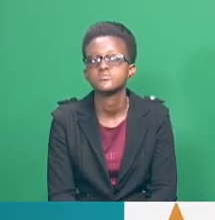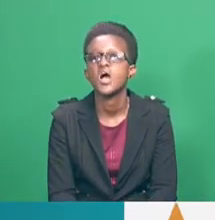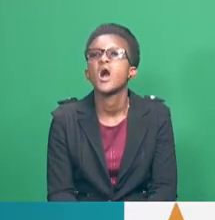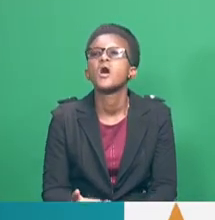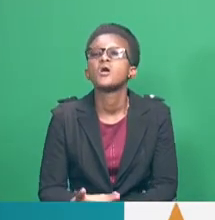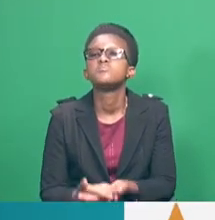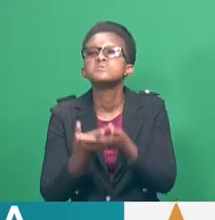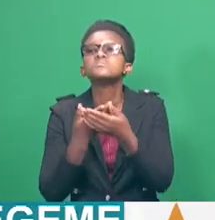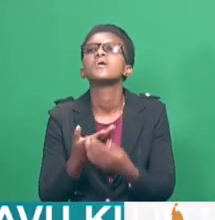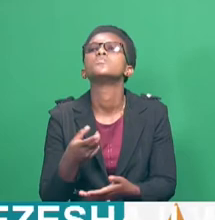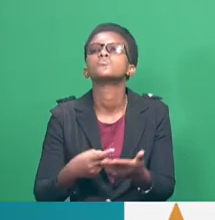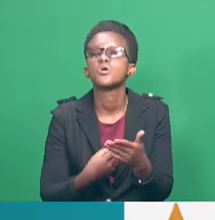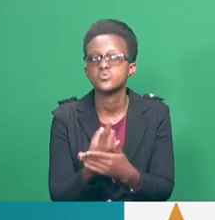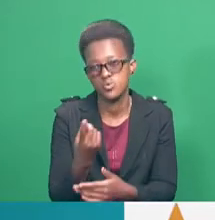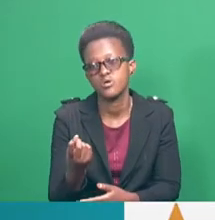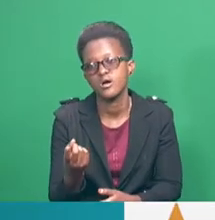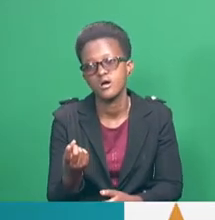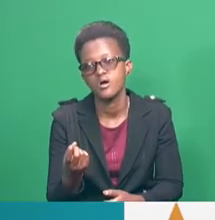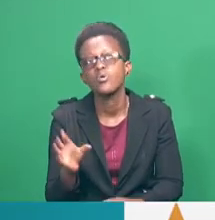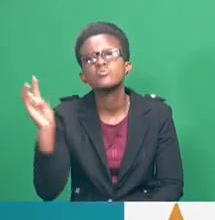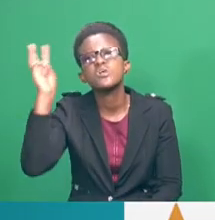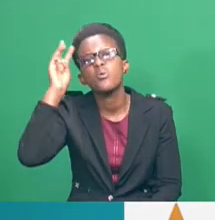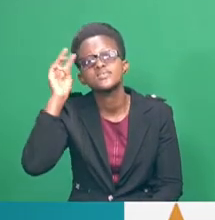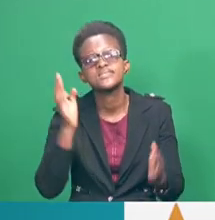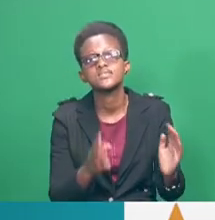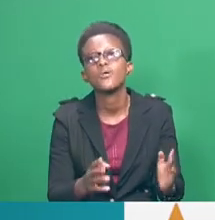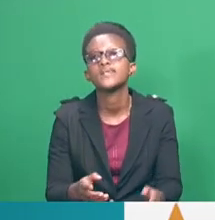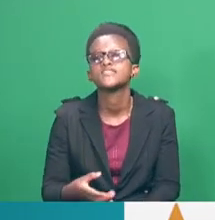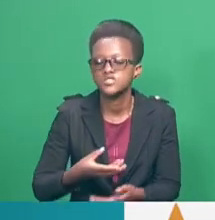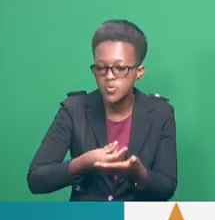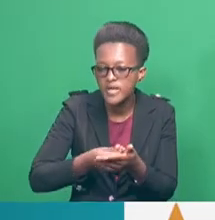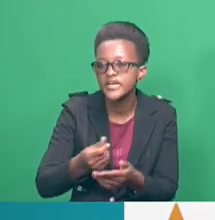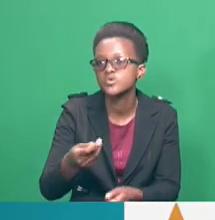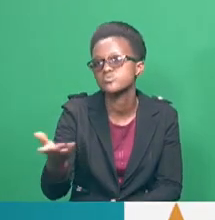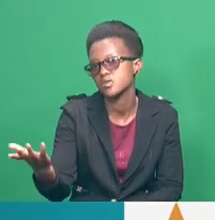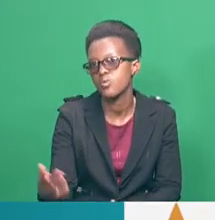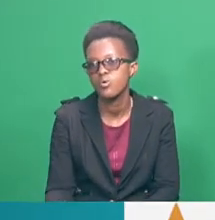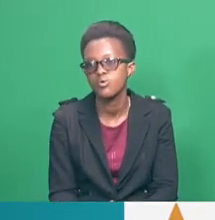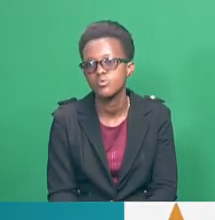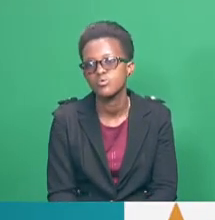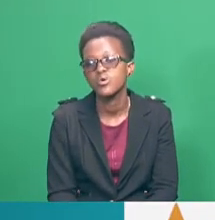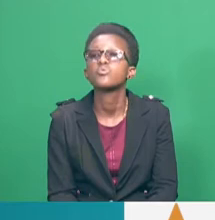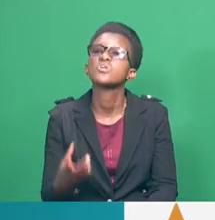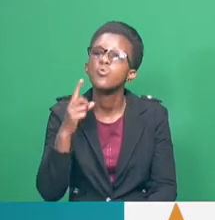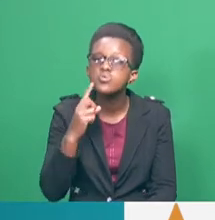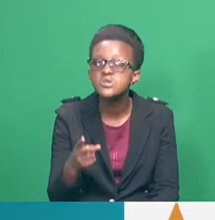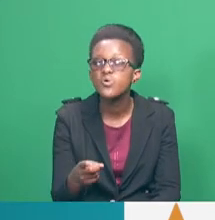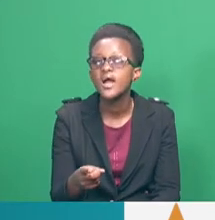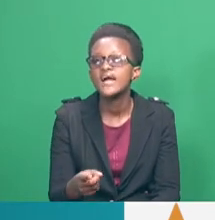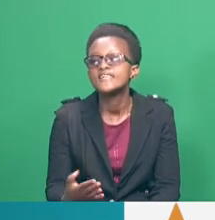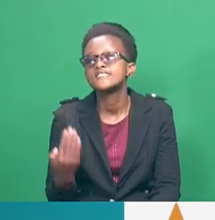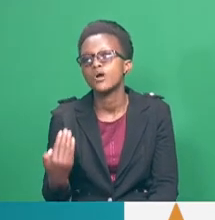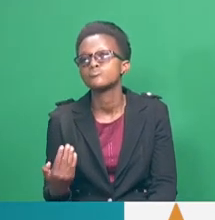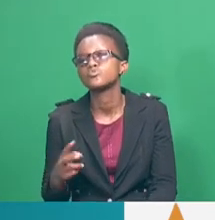kuna wengine ukimpa mtoto wheelchair aweze kufika shuleni, mtoto mwenyewe aendi shuleni, wengine hata hawajulikani